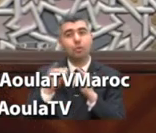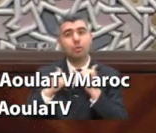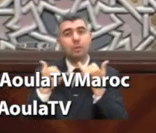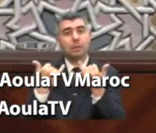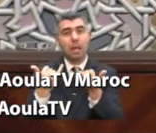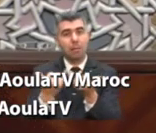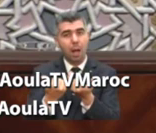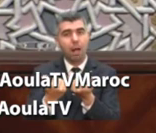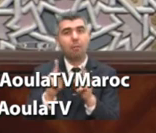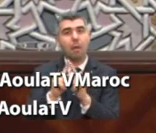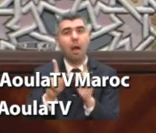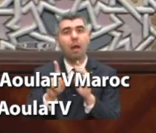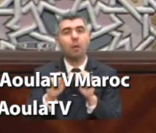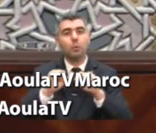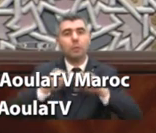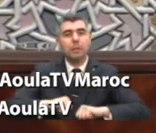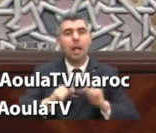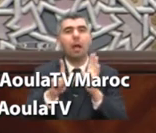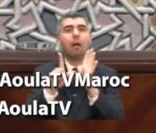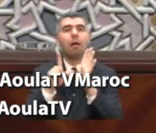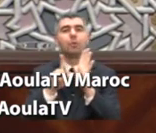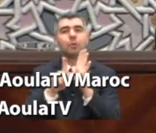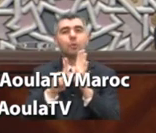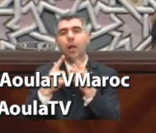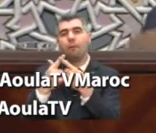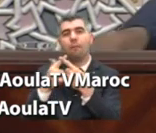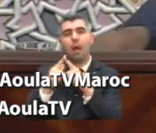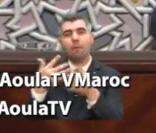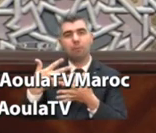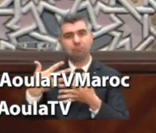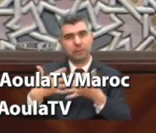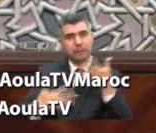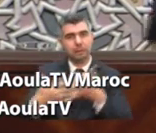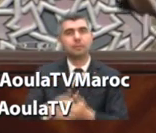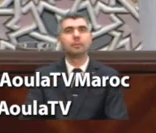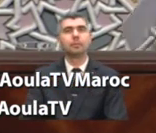تخصص للدراسة والتصويت على مشاريع القوانين الجاهزة.